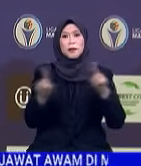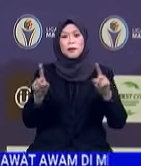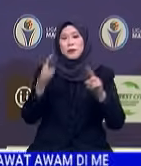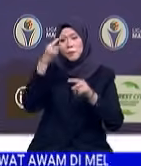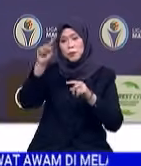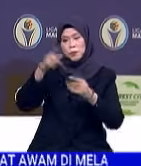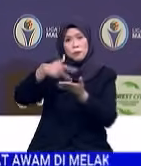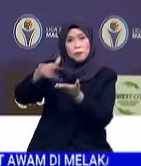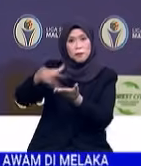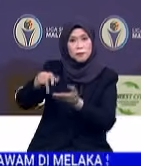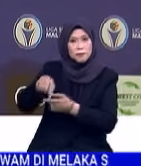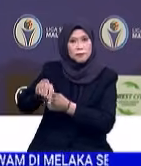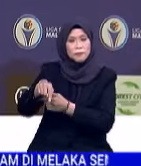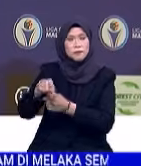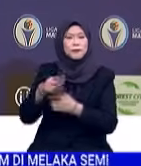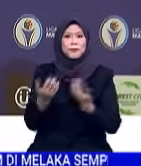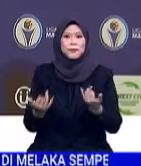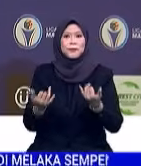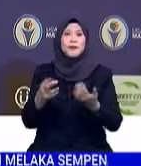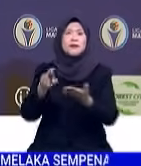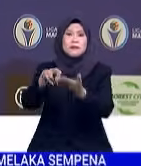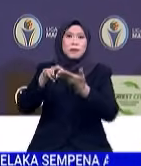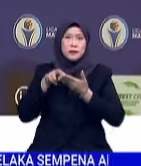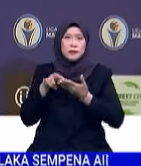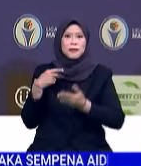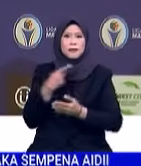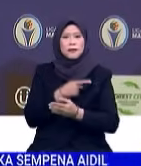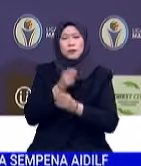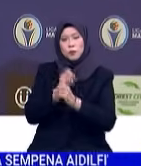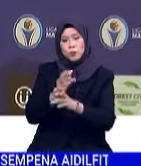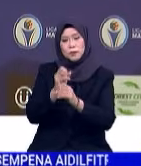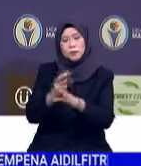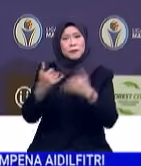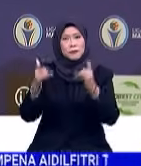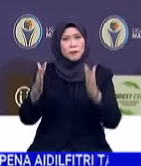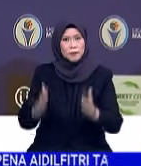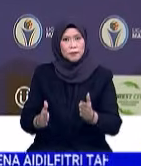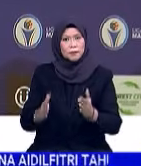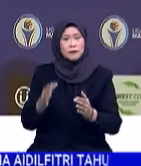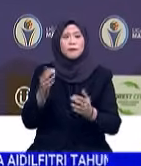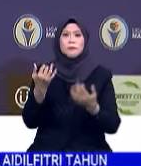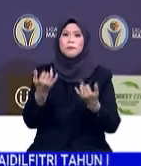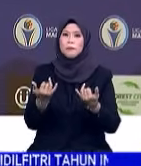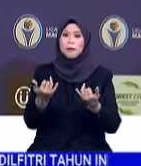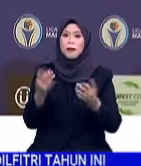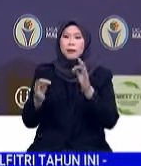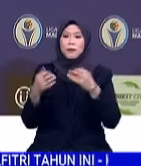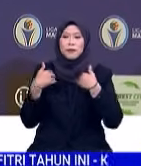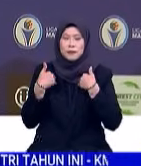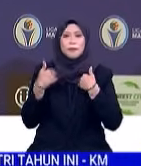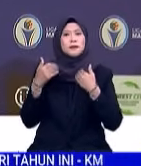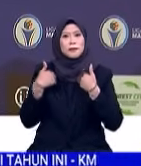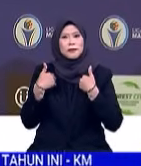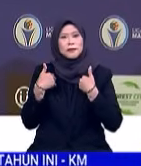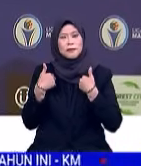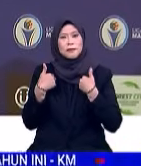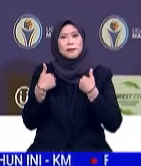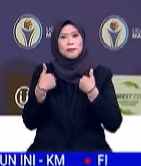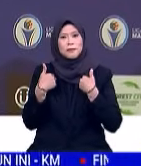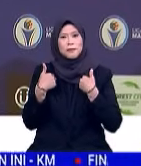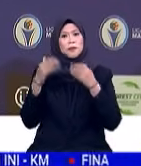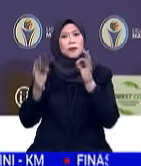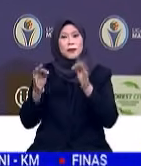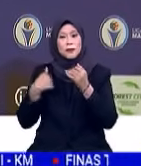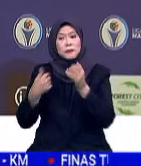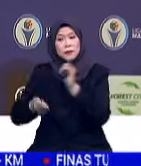saya NTN je rezeki kita, usaha player, usaha NTN. Kalau ada rezeki kita adalah kadang ada game yang patut kita